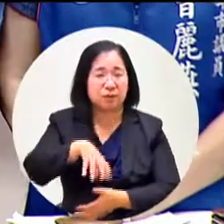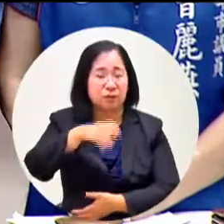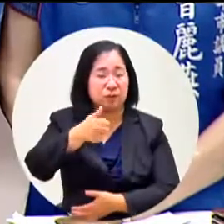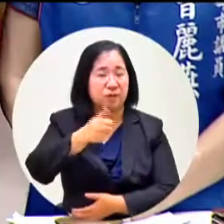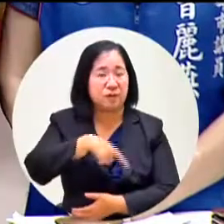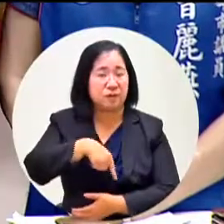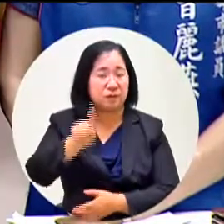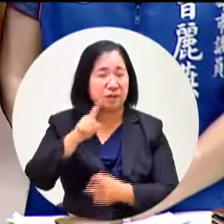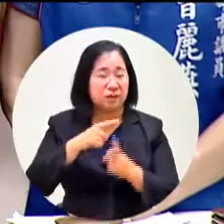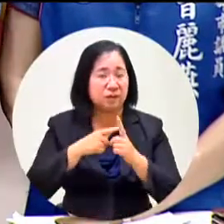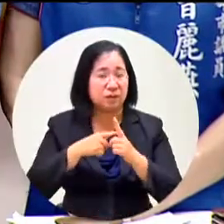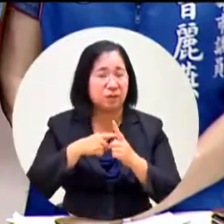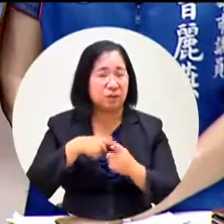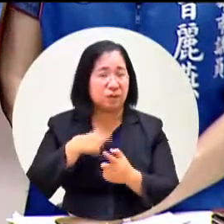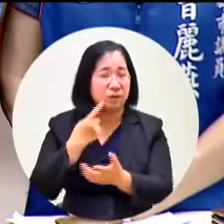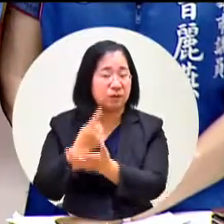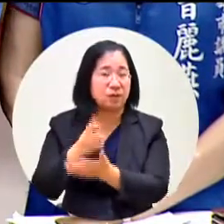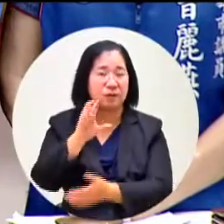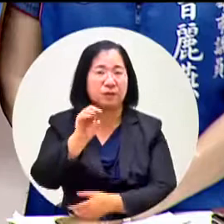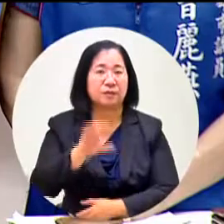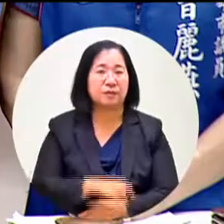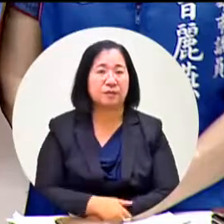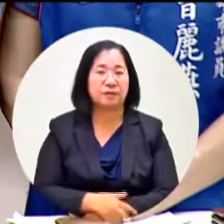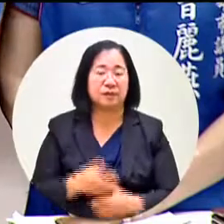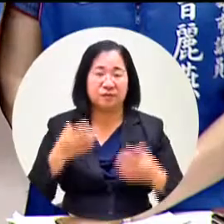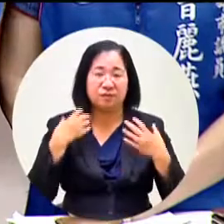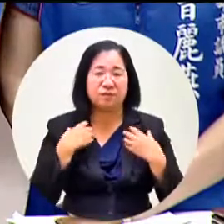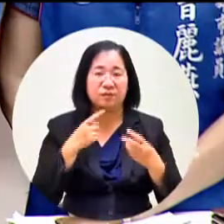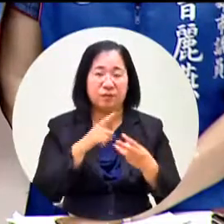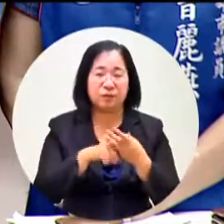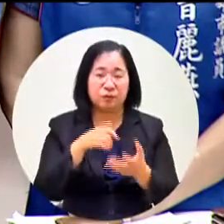了一本新书，叫做《花妈的心乃威》，在